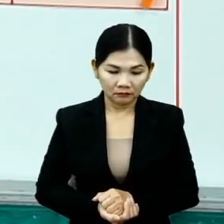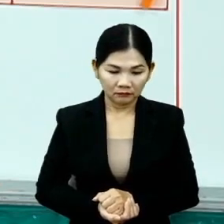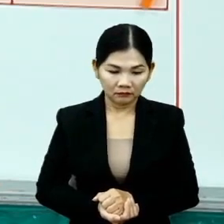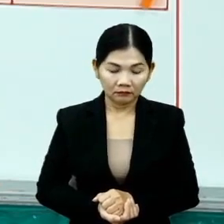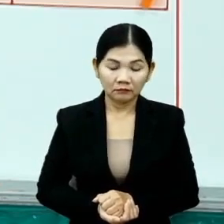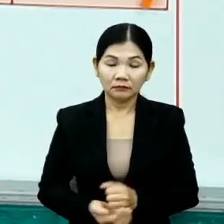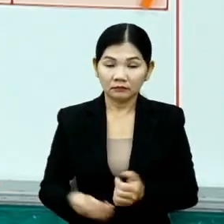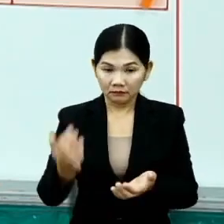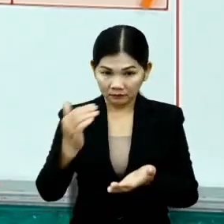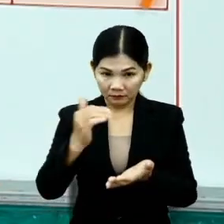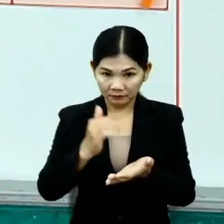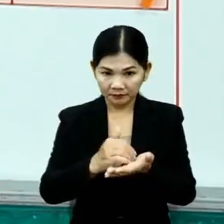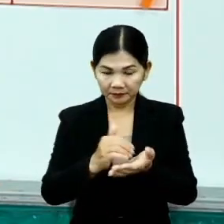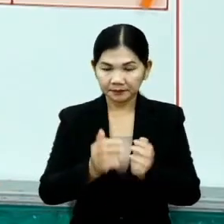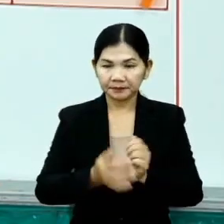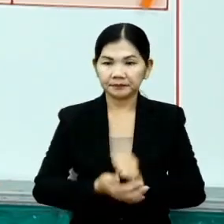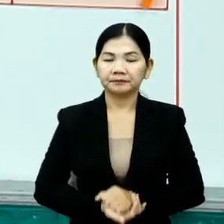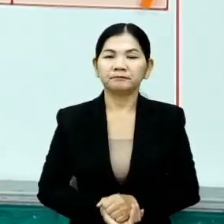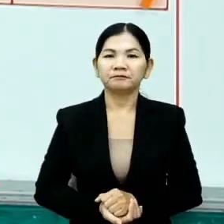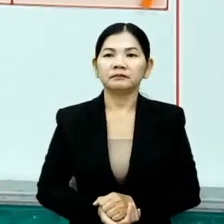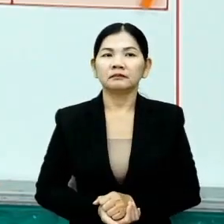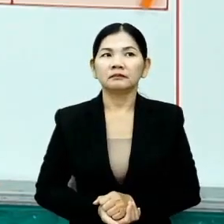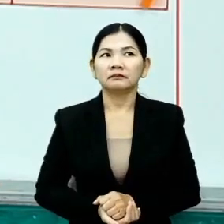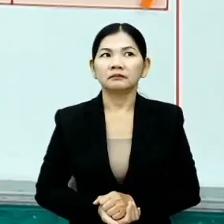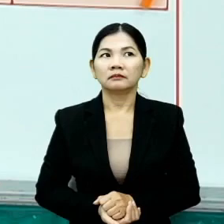anh làng vĩnh